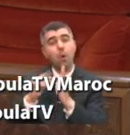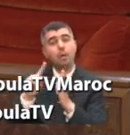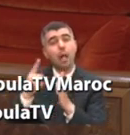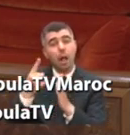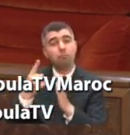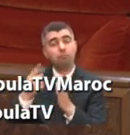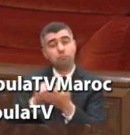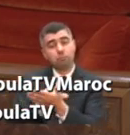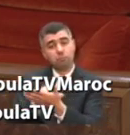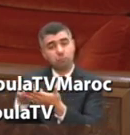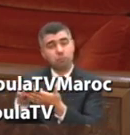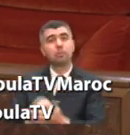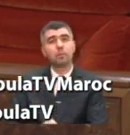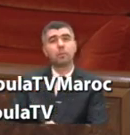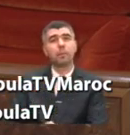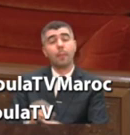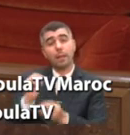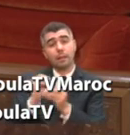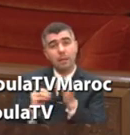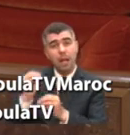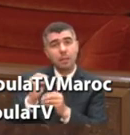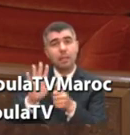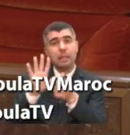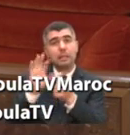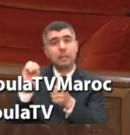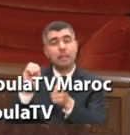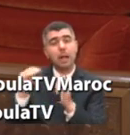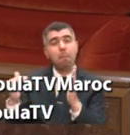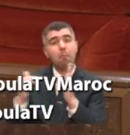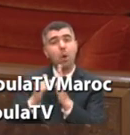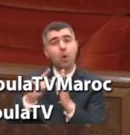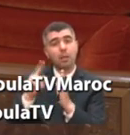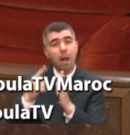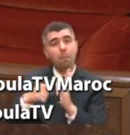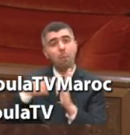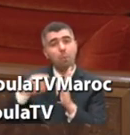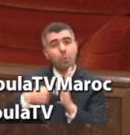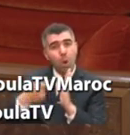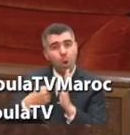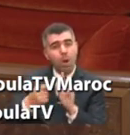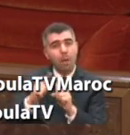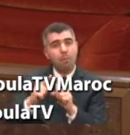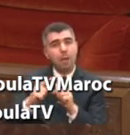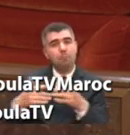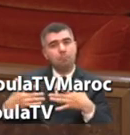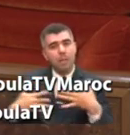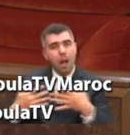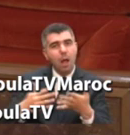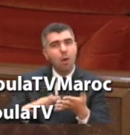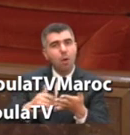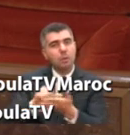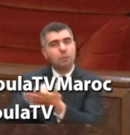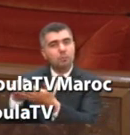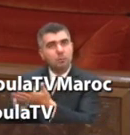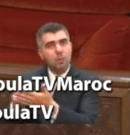و200. هناك كذلك أزيد من 60 مليون درهم لدعم المشاريع ديال الفنانة، وكذلك هناك